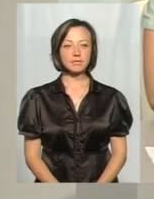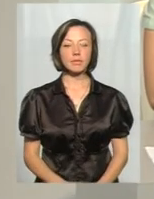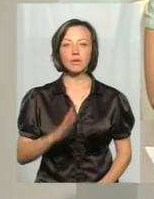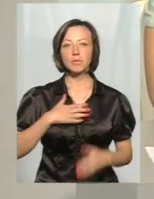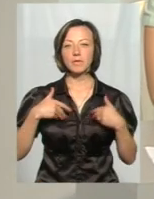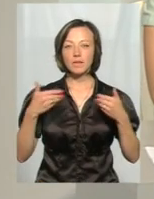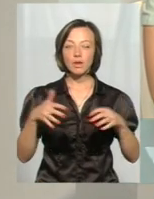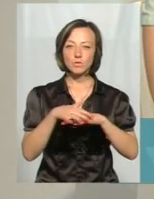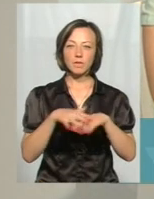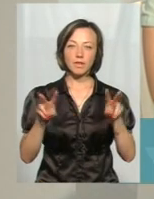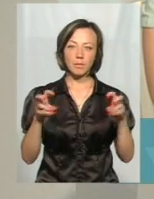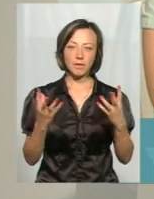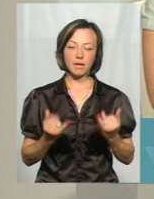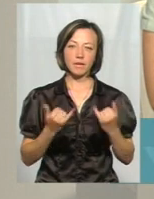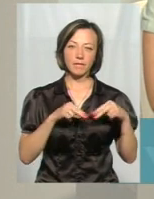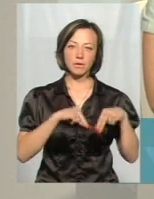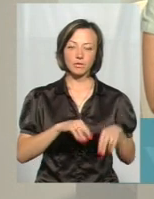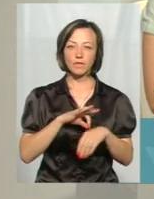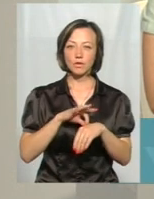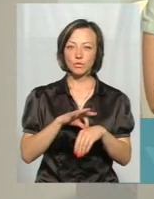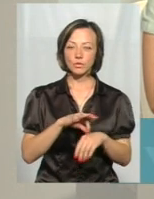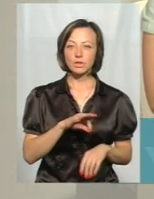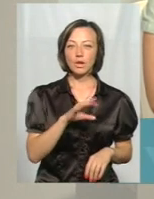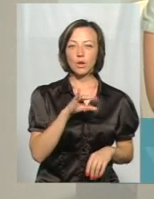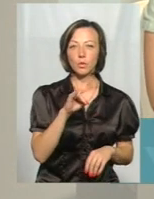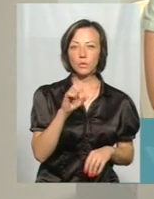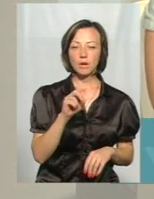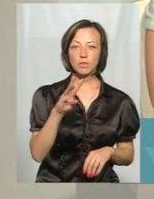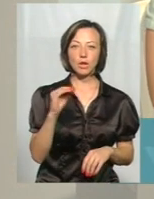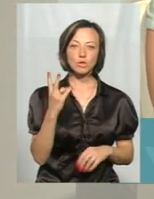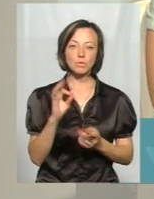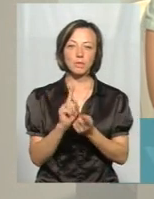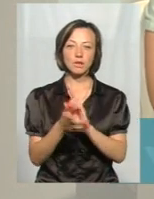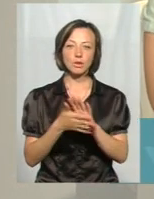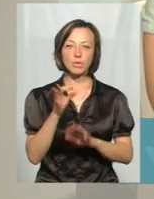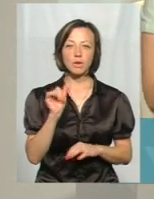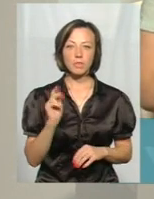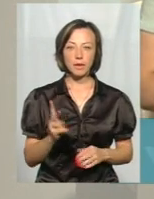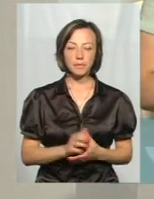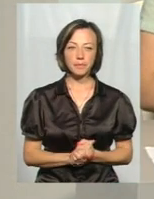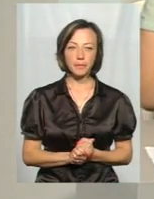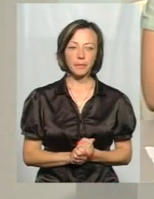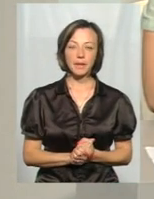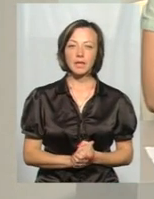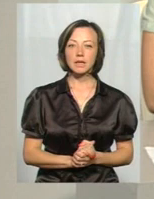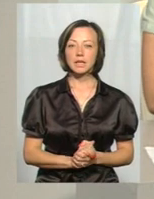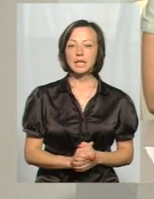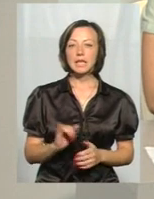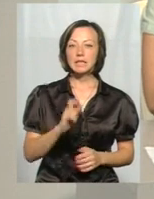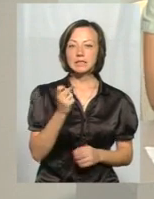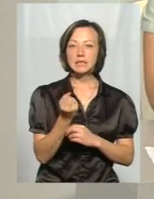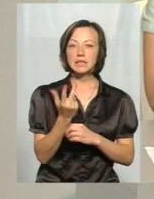Мої вітання на Суспільному. Тема дня. У студії для вас працює ведуча Юна Мітрашко, переклад на мову жестів Ольга Рибак. З 13